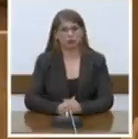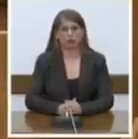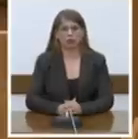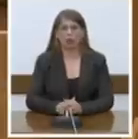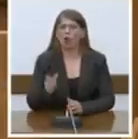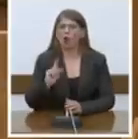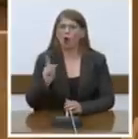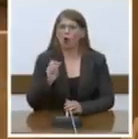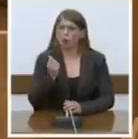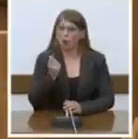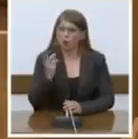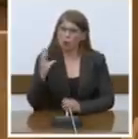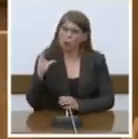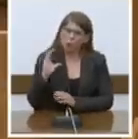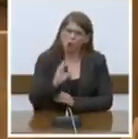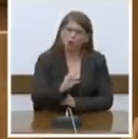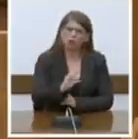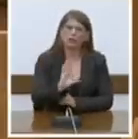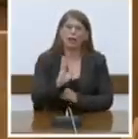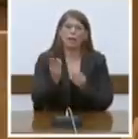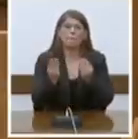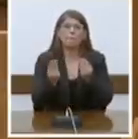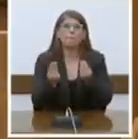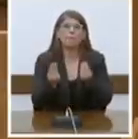ποσοτική, αλλά κυρίως ποιοτική.